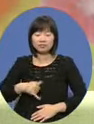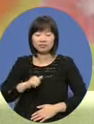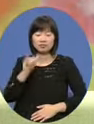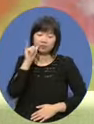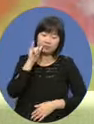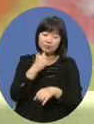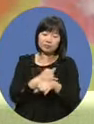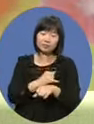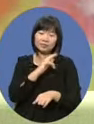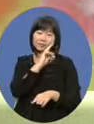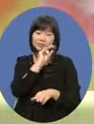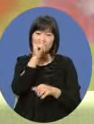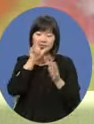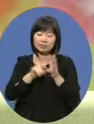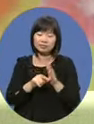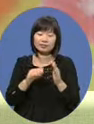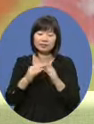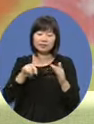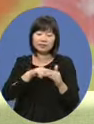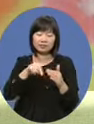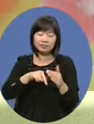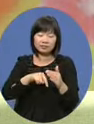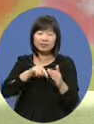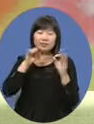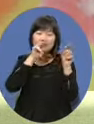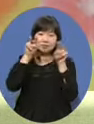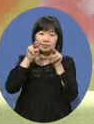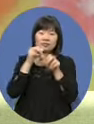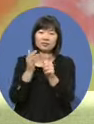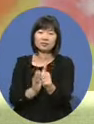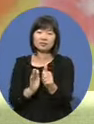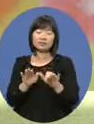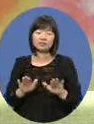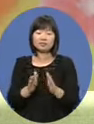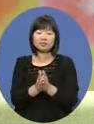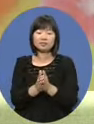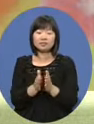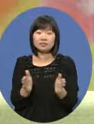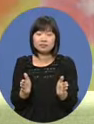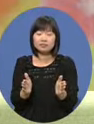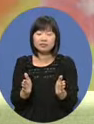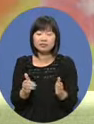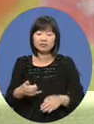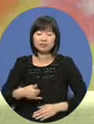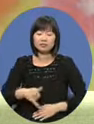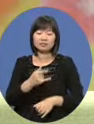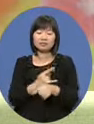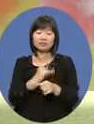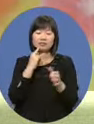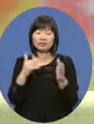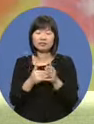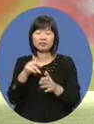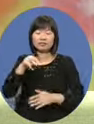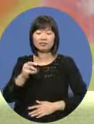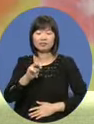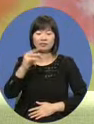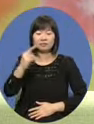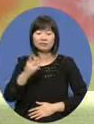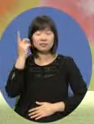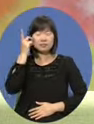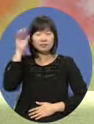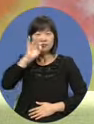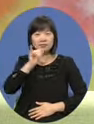중독이다 의심스러울 땐 일단 우리 집안 환경을 돌아보시길 바랍니다. 일단 시작을 아이가 했어요. 그래서 이제 스마트폰을 자꾸만